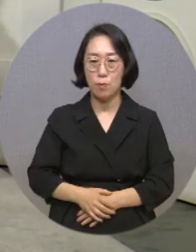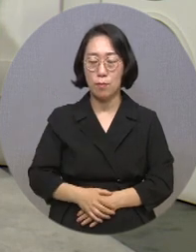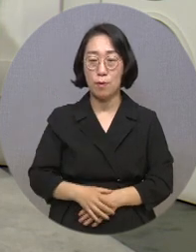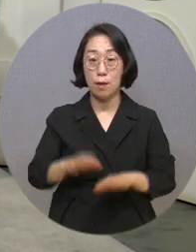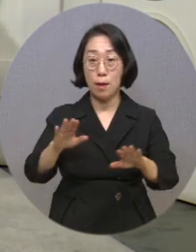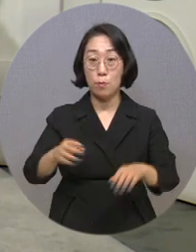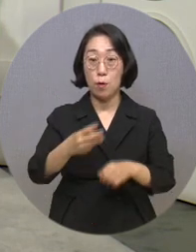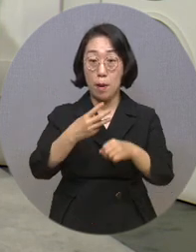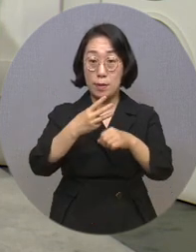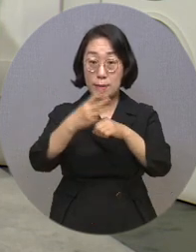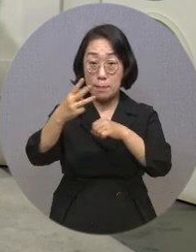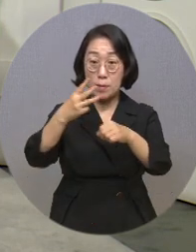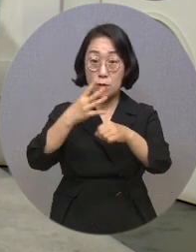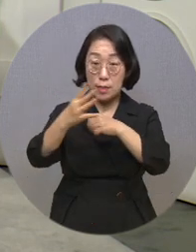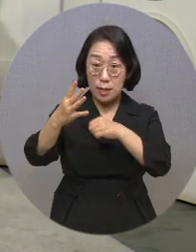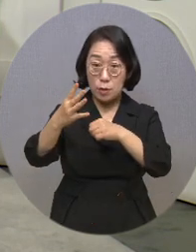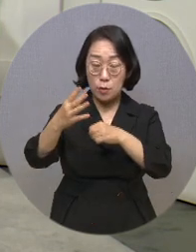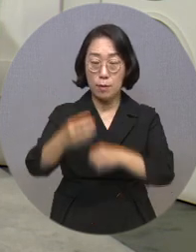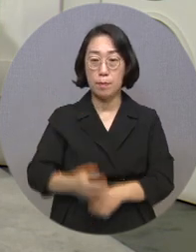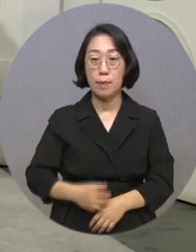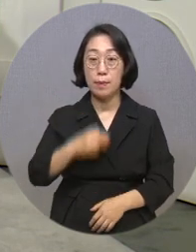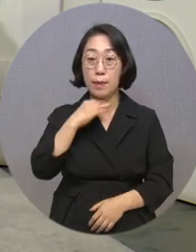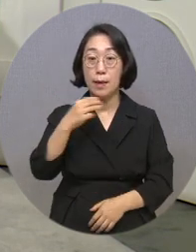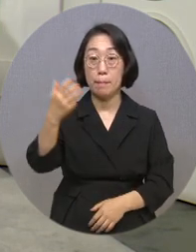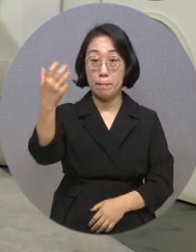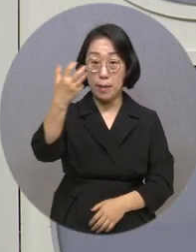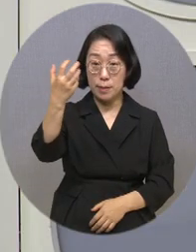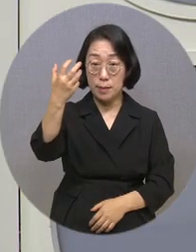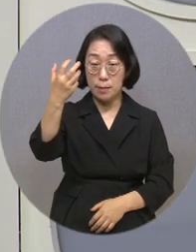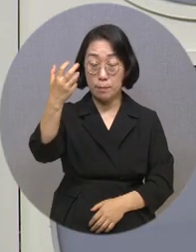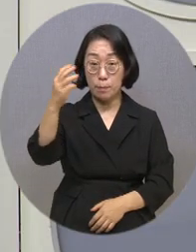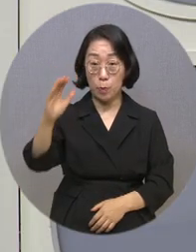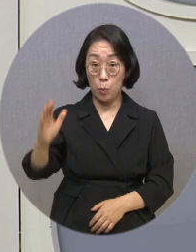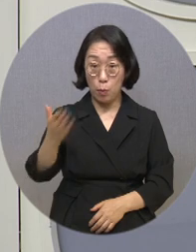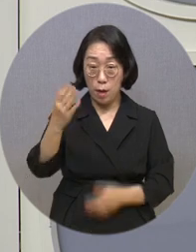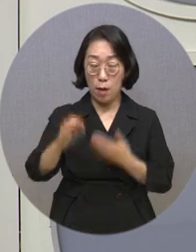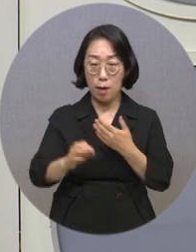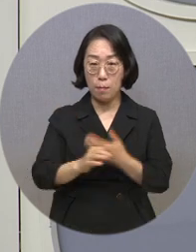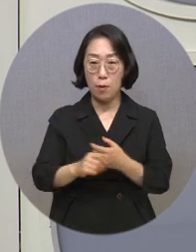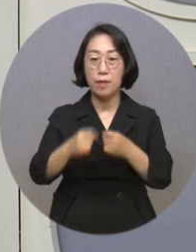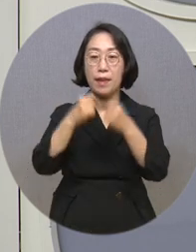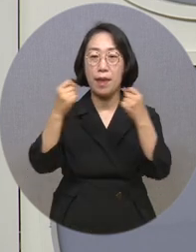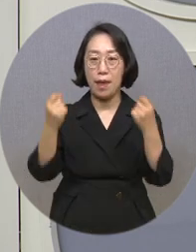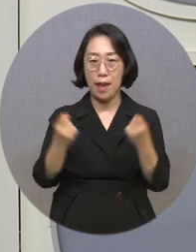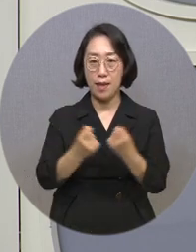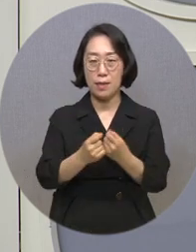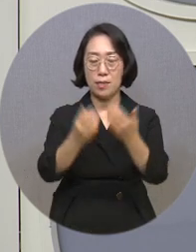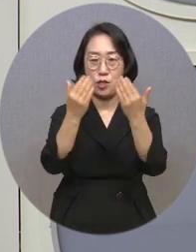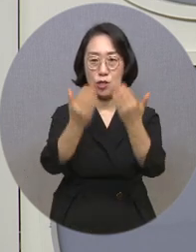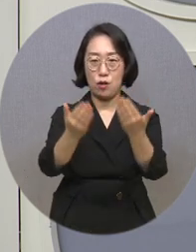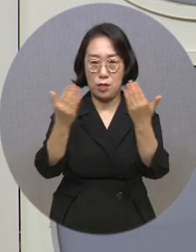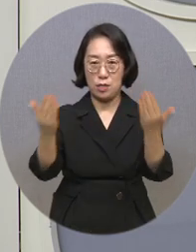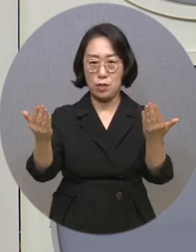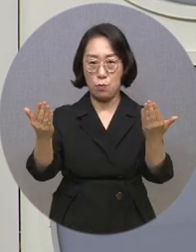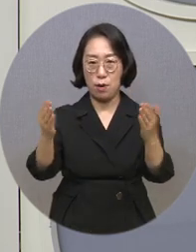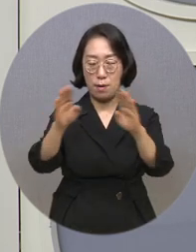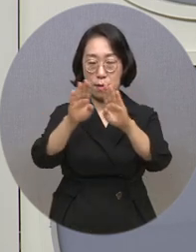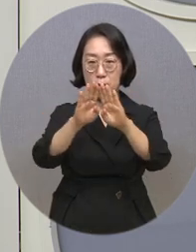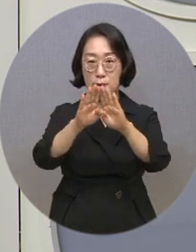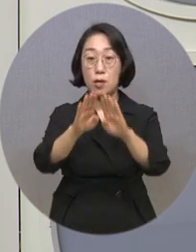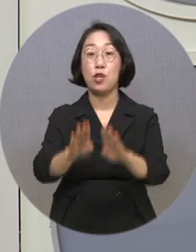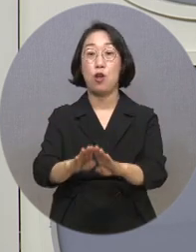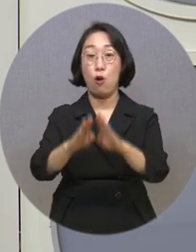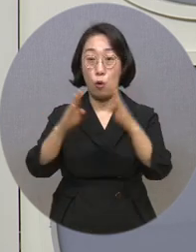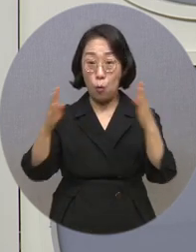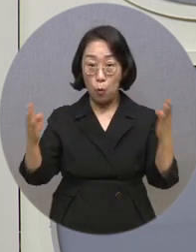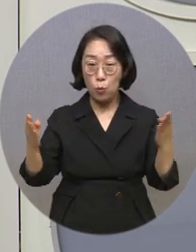3, 4년 있으면 80대거든요. 그렇지. 그래서 80대에 개인전을 크게 열고 그러면서 작품을 또